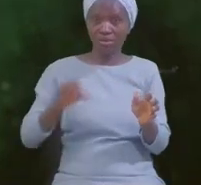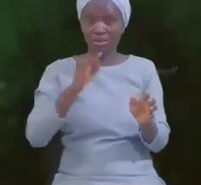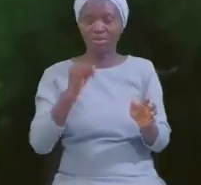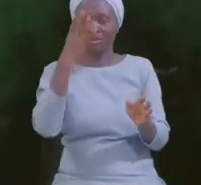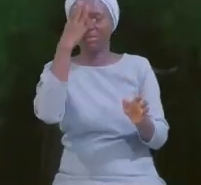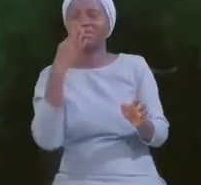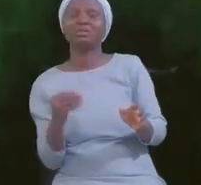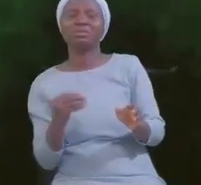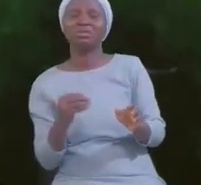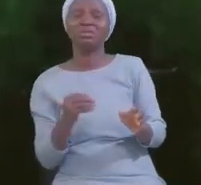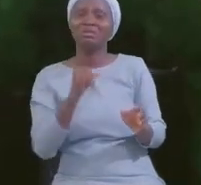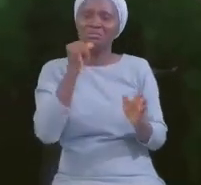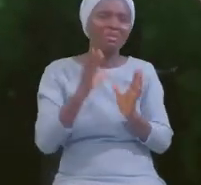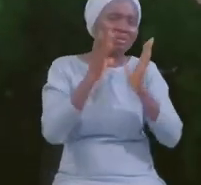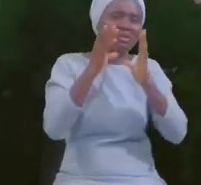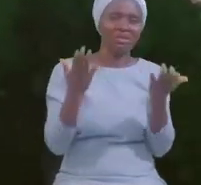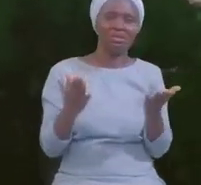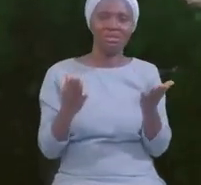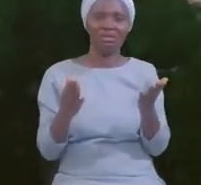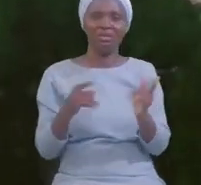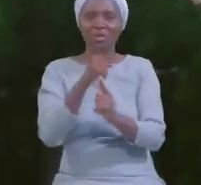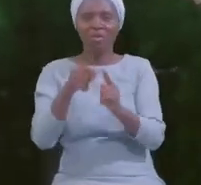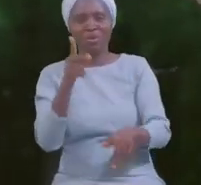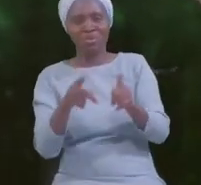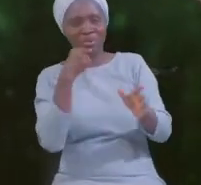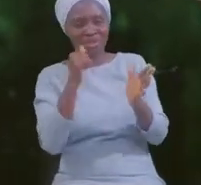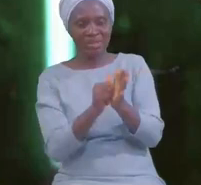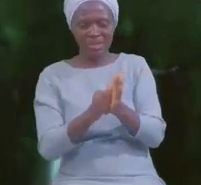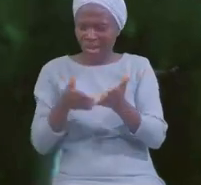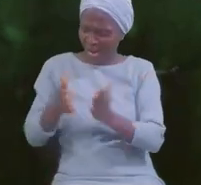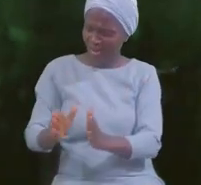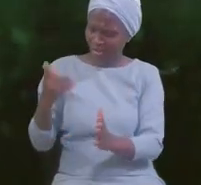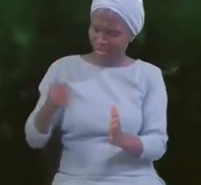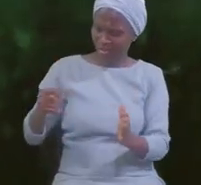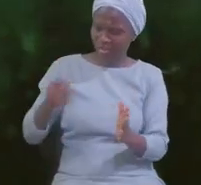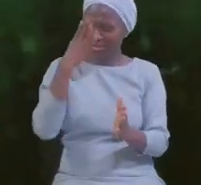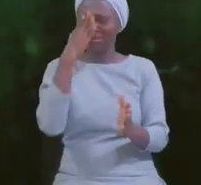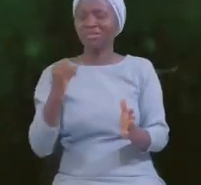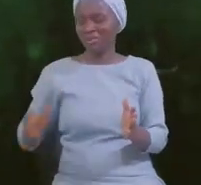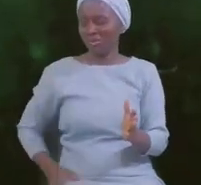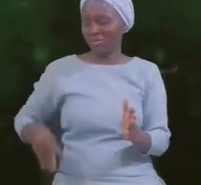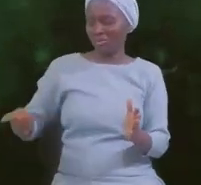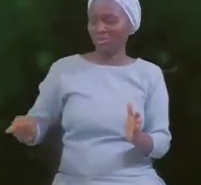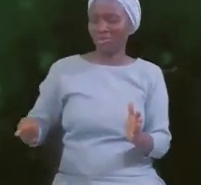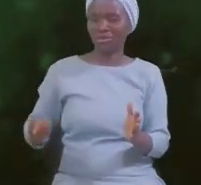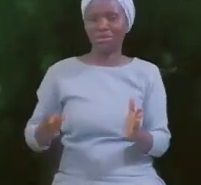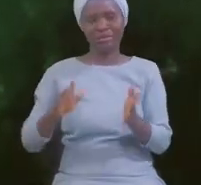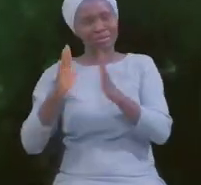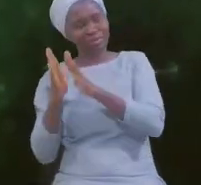dormir, faut n'activer rien, ne faites rien, faut ne commander